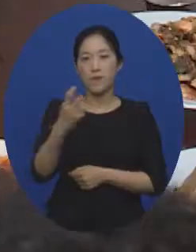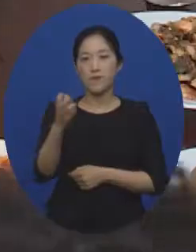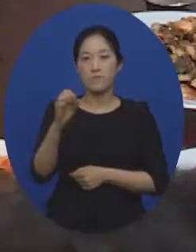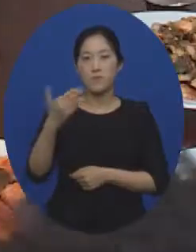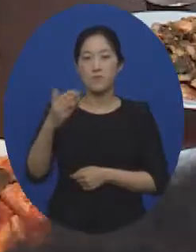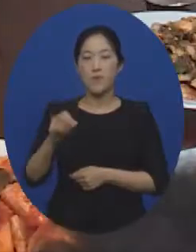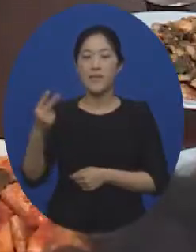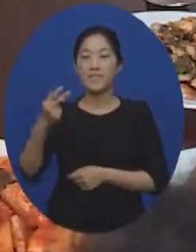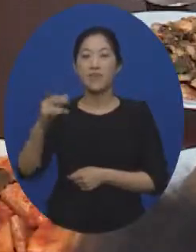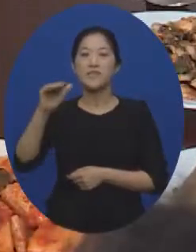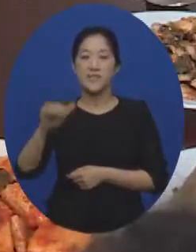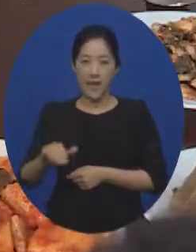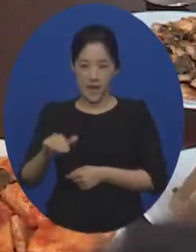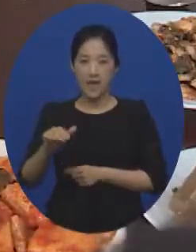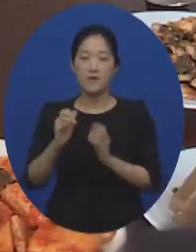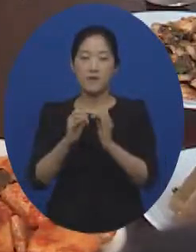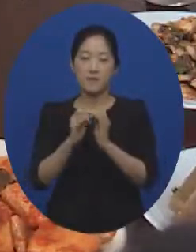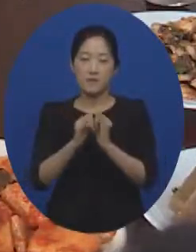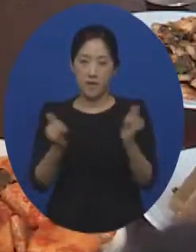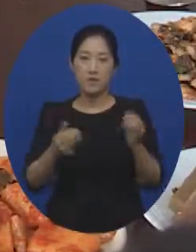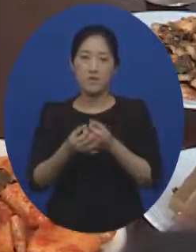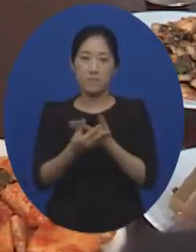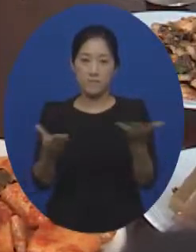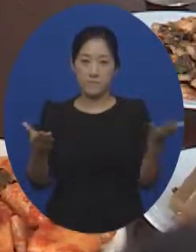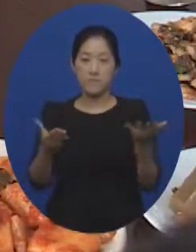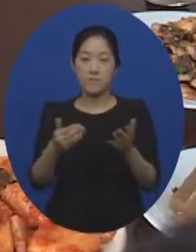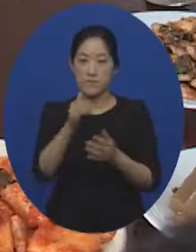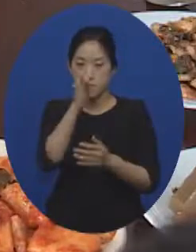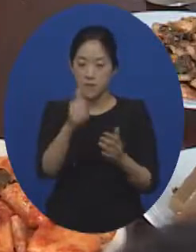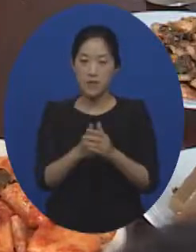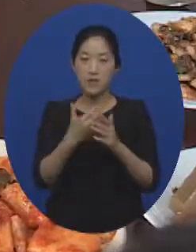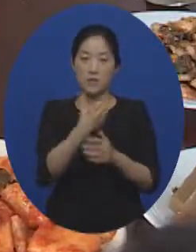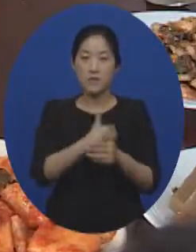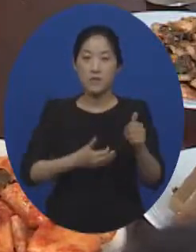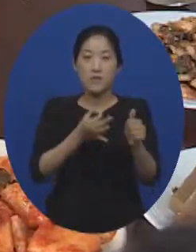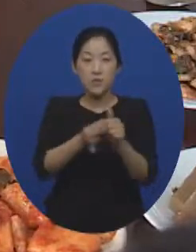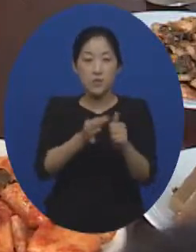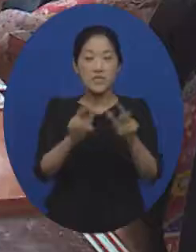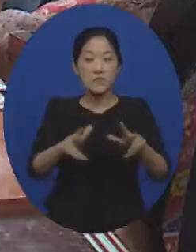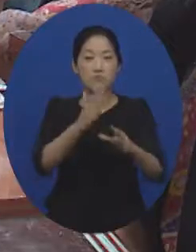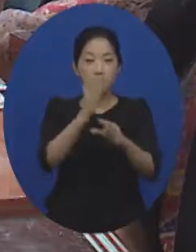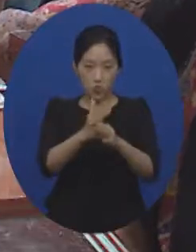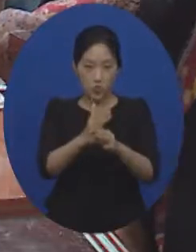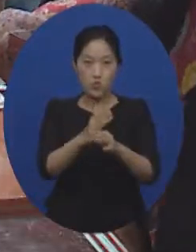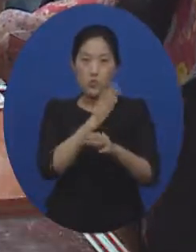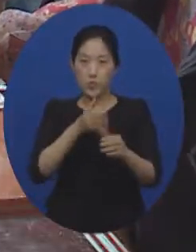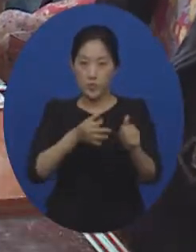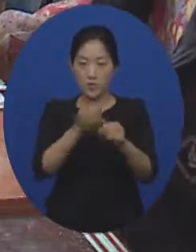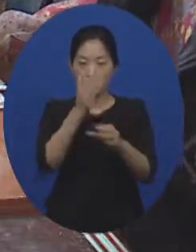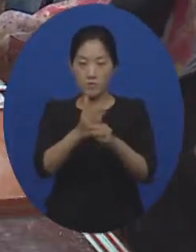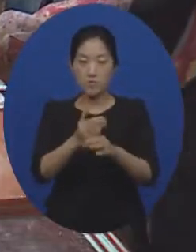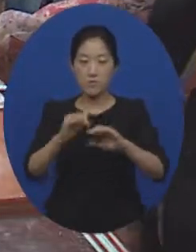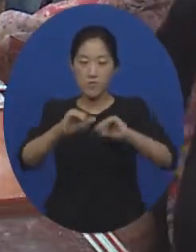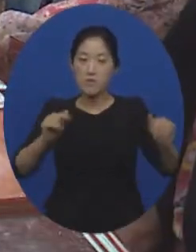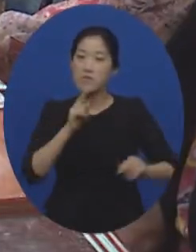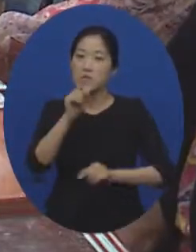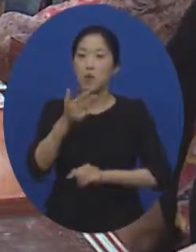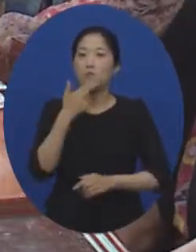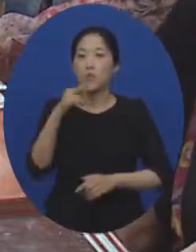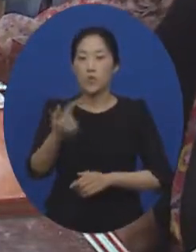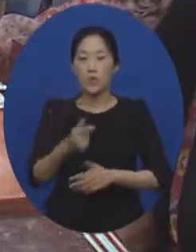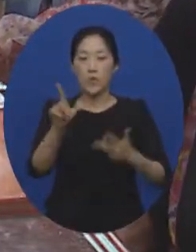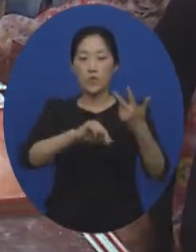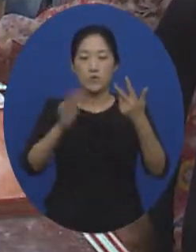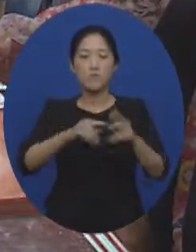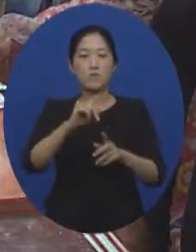1392,000원 이하인 가구인데요 현재 기초노령연금을 받고 있는 경우 별도로 신청하지 않아도